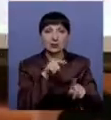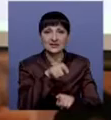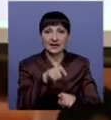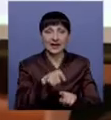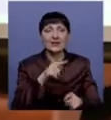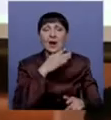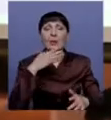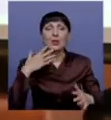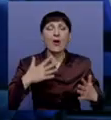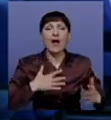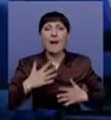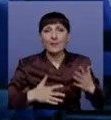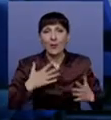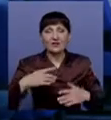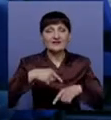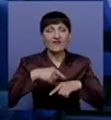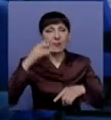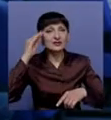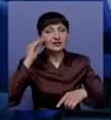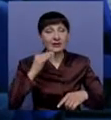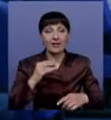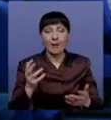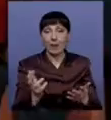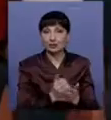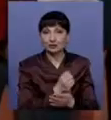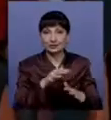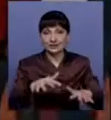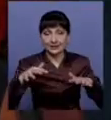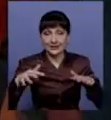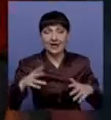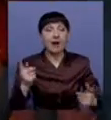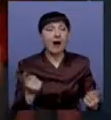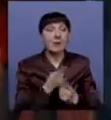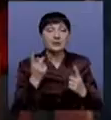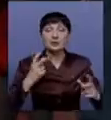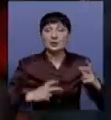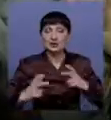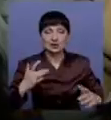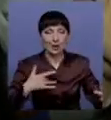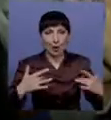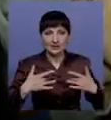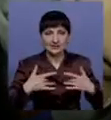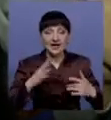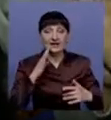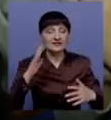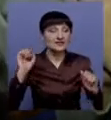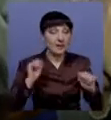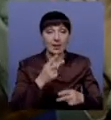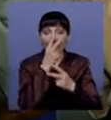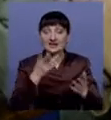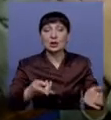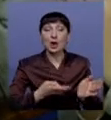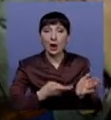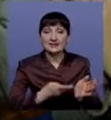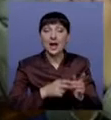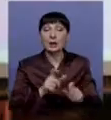и кучу позитивных впечатлений получили первые слушатели Зареты на обычном студенческом концерте. Похоже, что она смогла показать и доказать